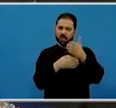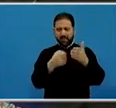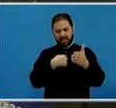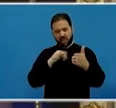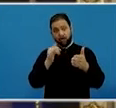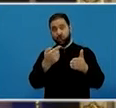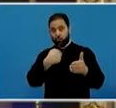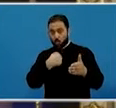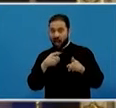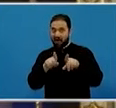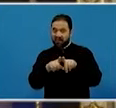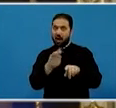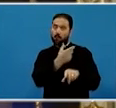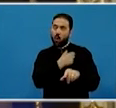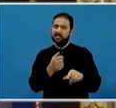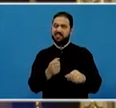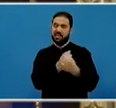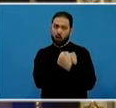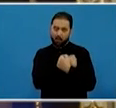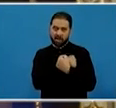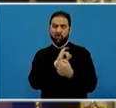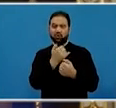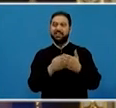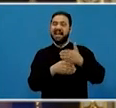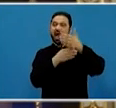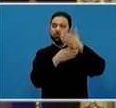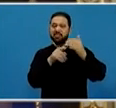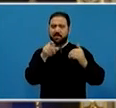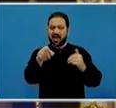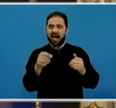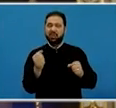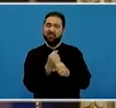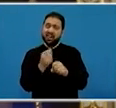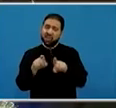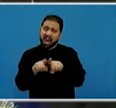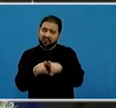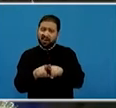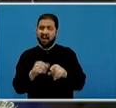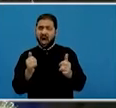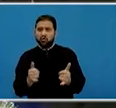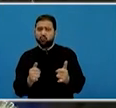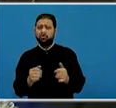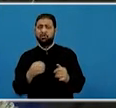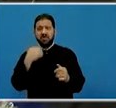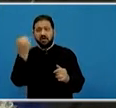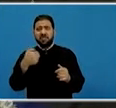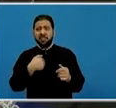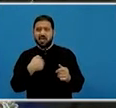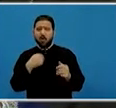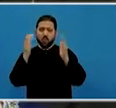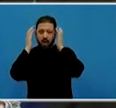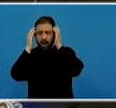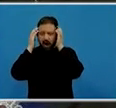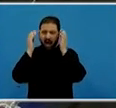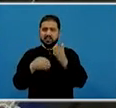apreciez foarte mult pe celălalt, să îl iubesc pe persoana cealaltă și el face la fel față de mine și bineînțeles că atunci această